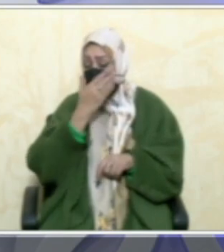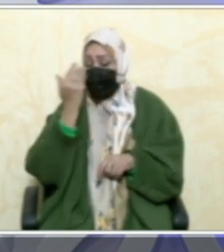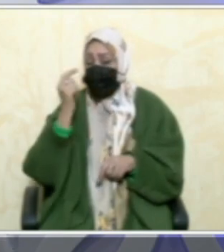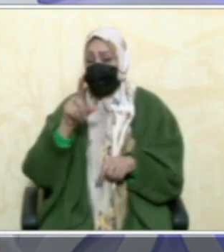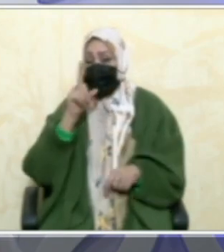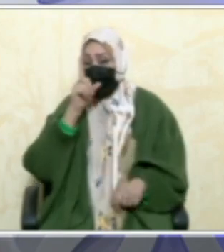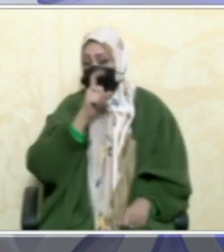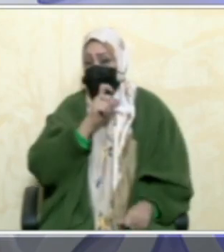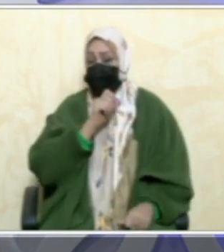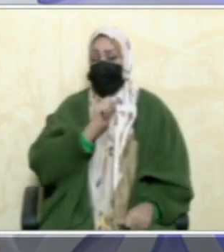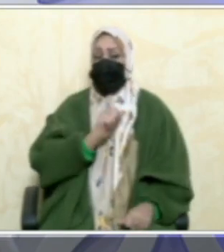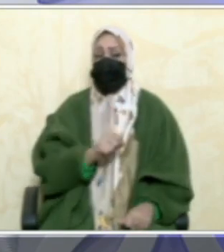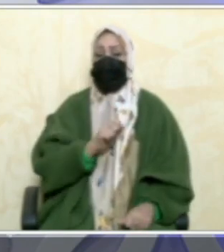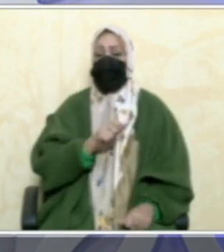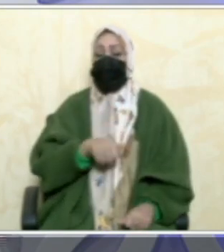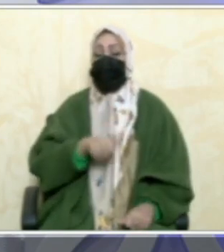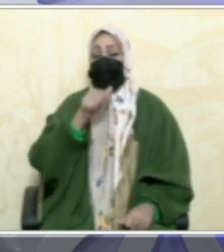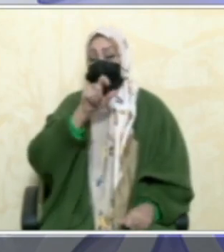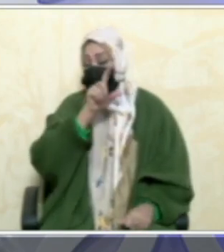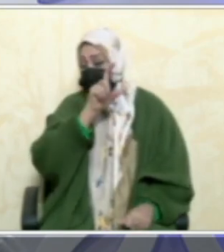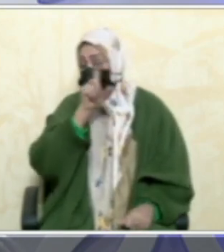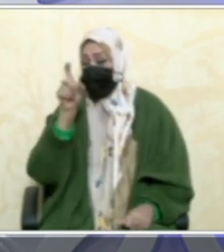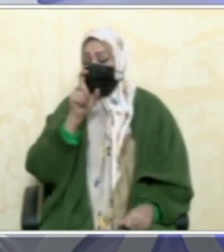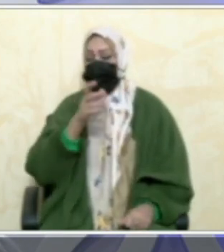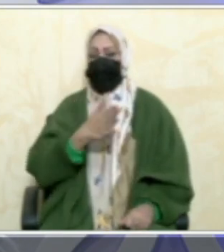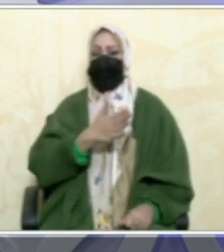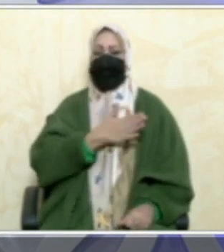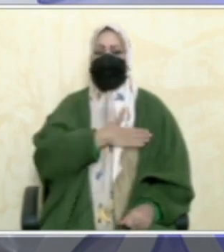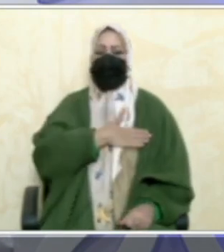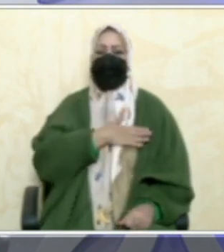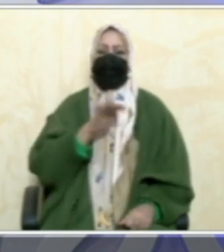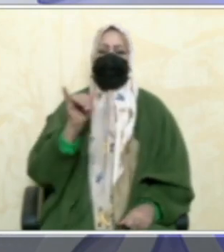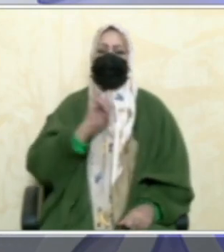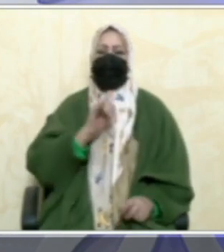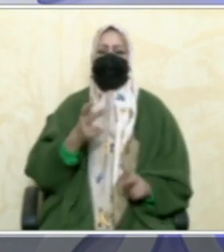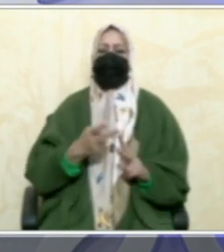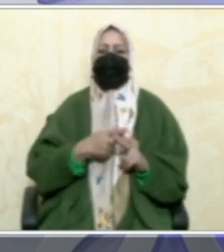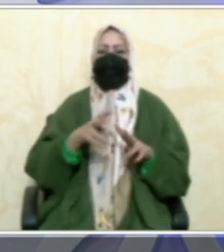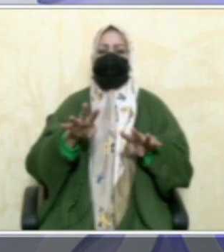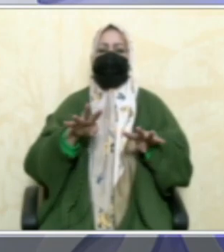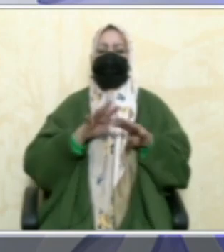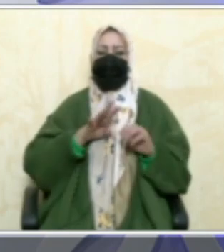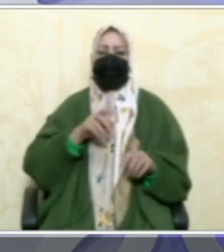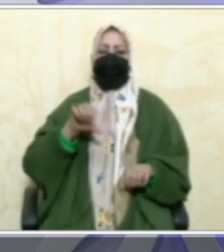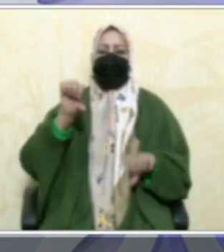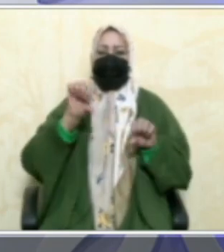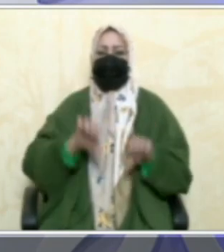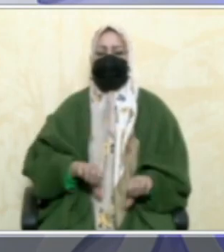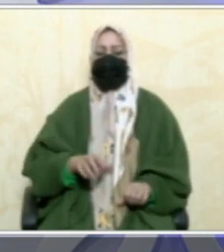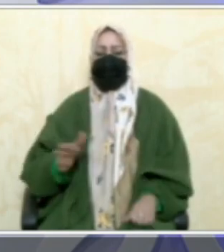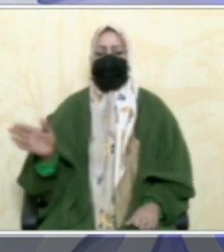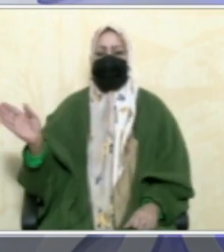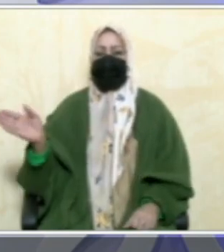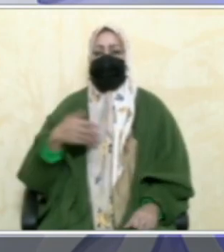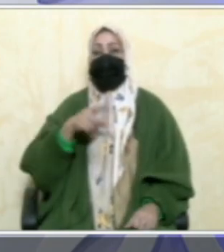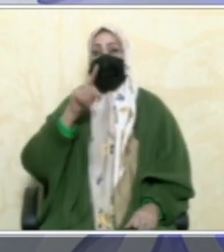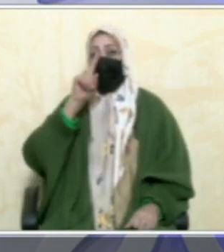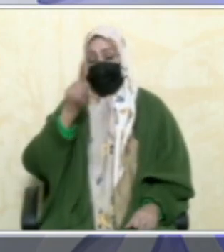مع الدين ومع الشعب، وإما أن ترسبوا وتستعدوا يوم القيامة لما هو أصعب.